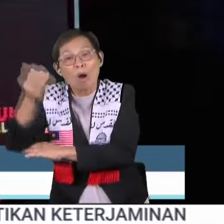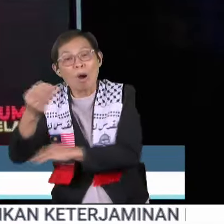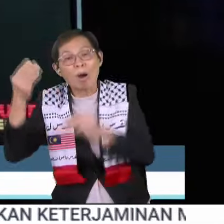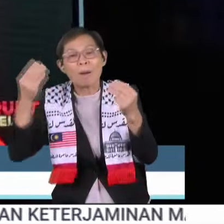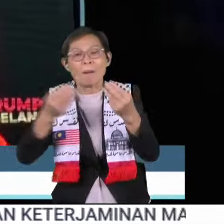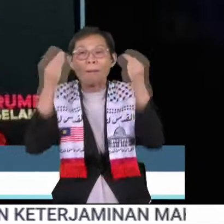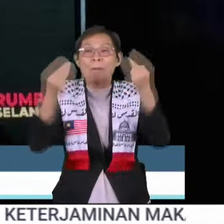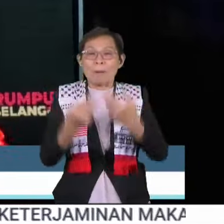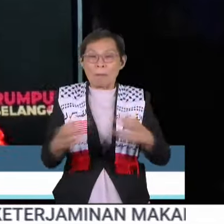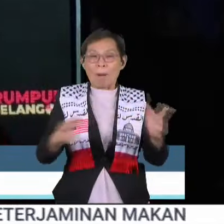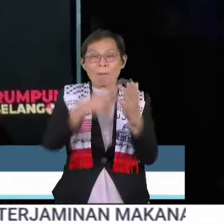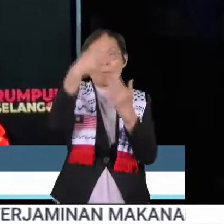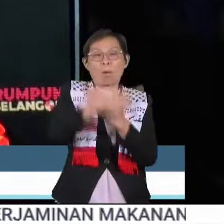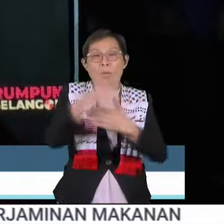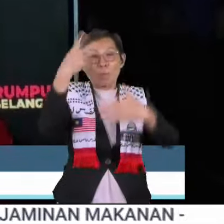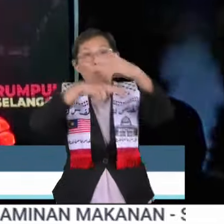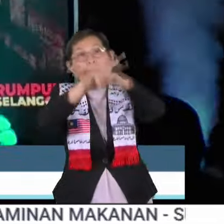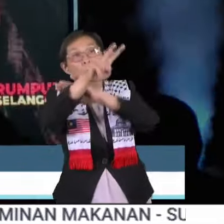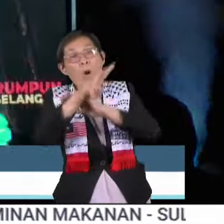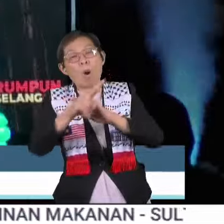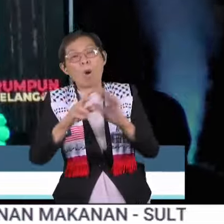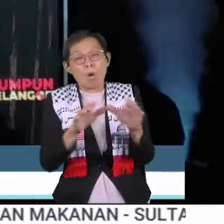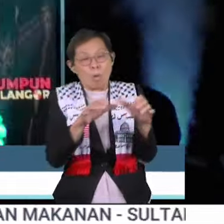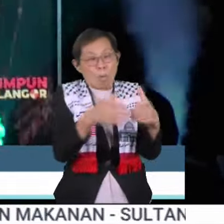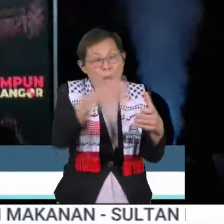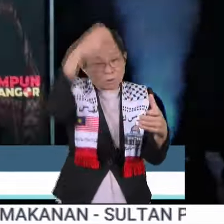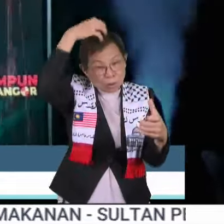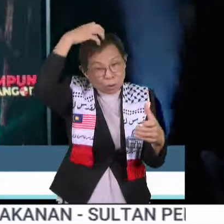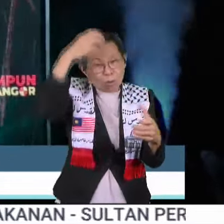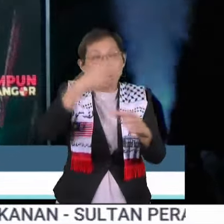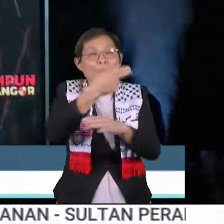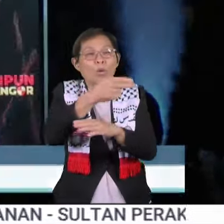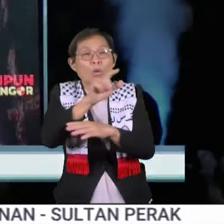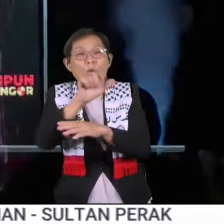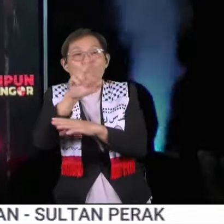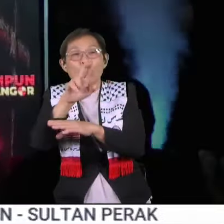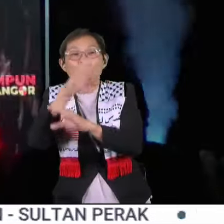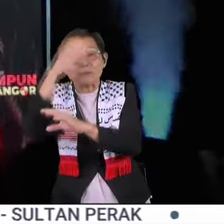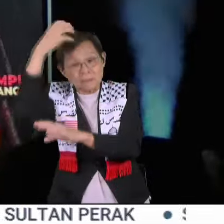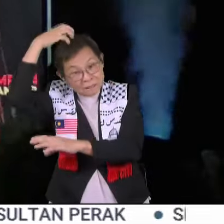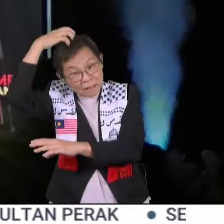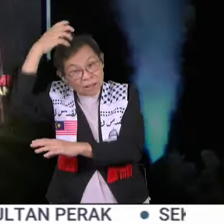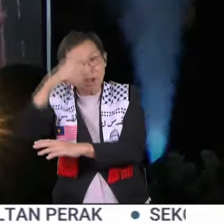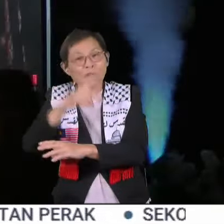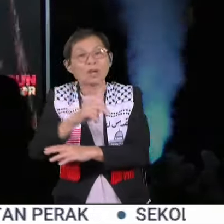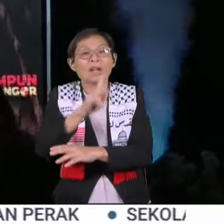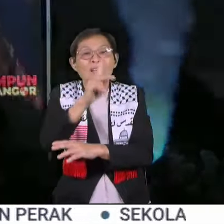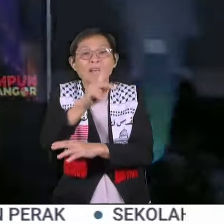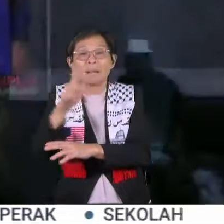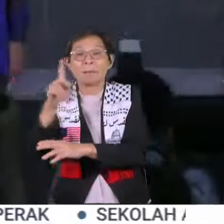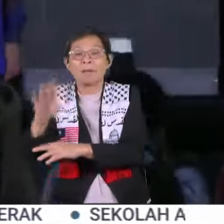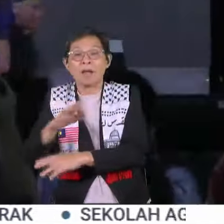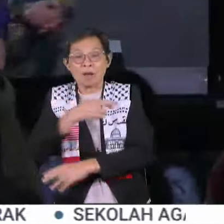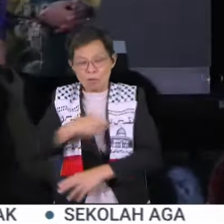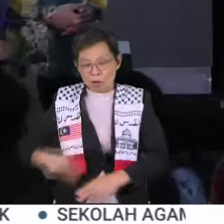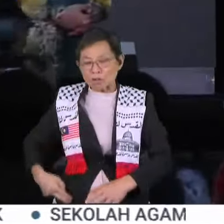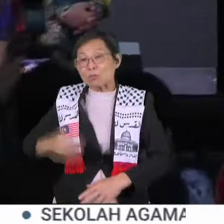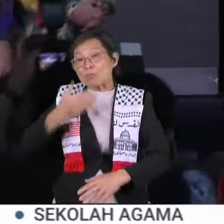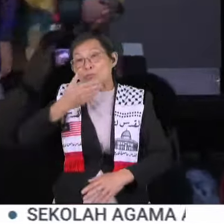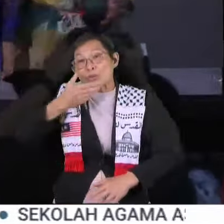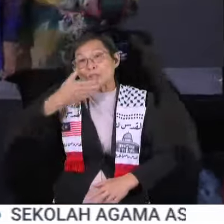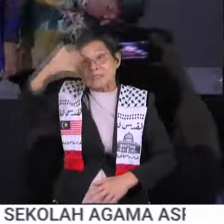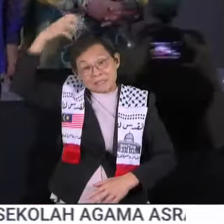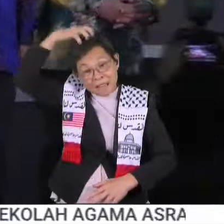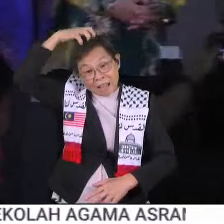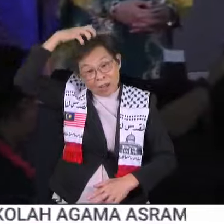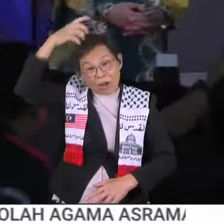Majlis perasmian program gagasan rumpun Selangor daerah hulu Selangor di Kuala Kubu baru terdahulu raja muda Selangor Tengku Amir Shah